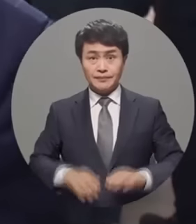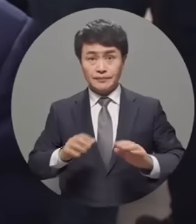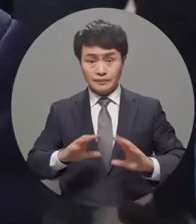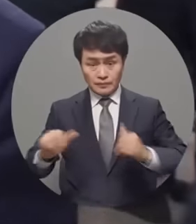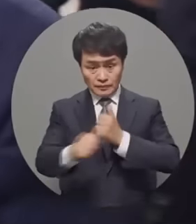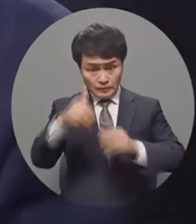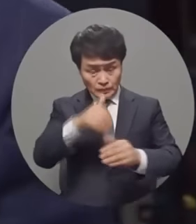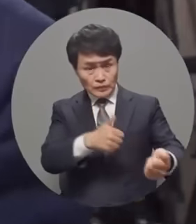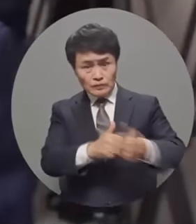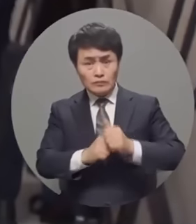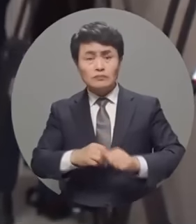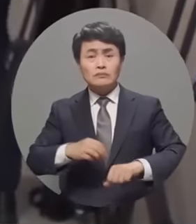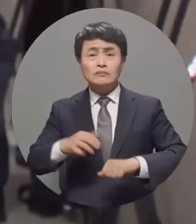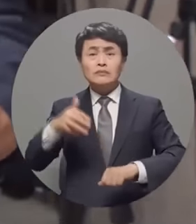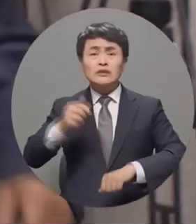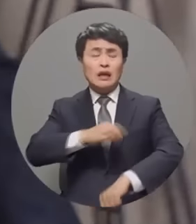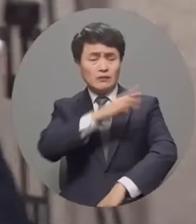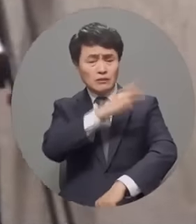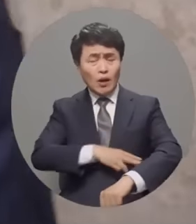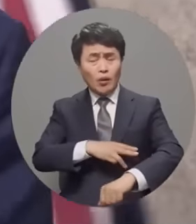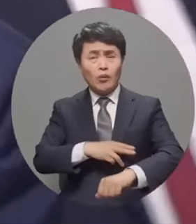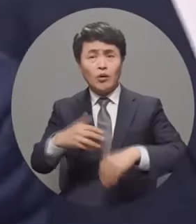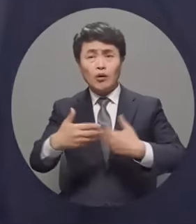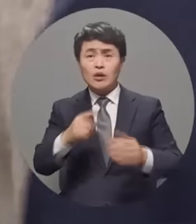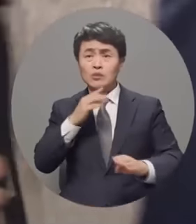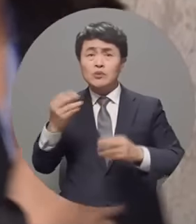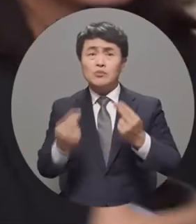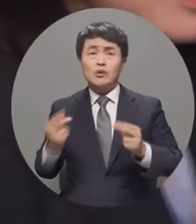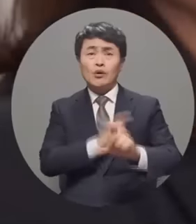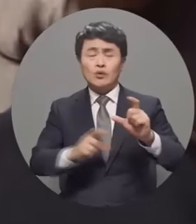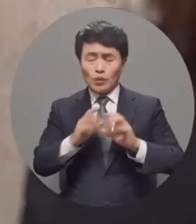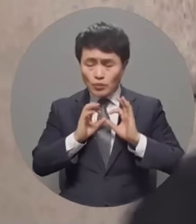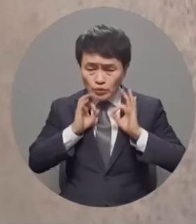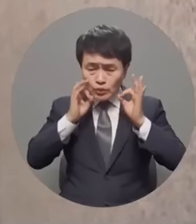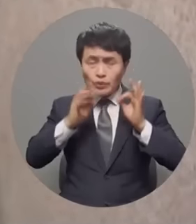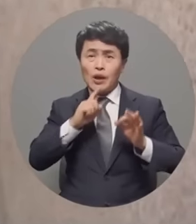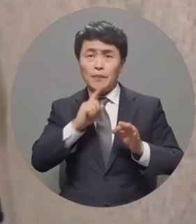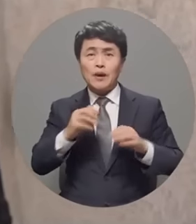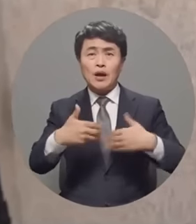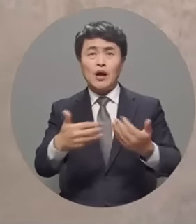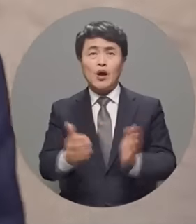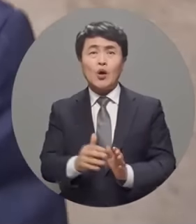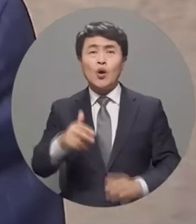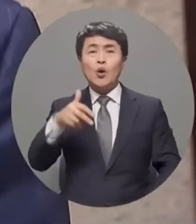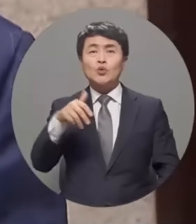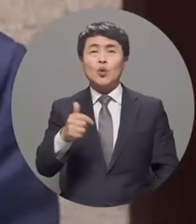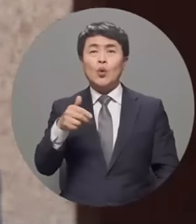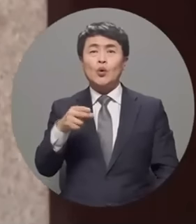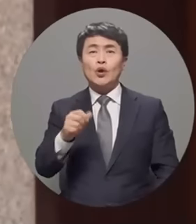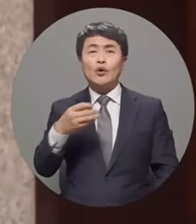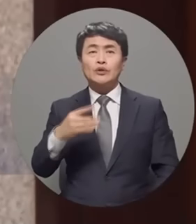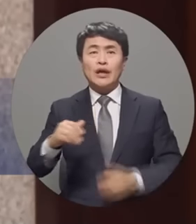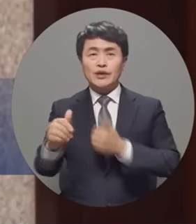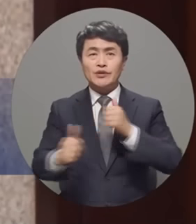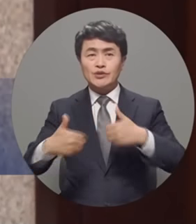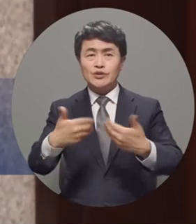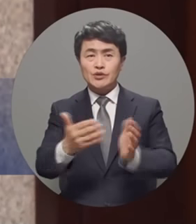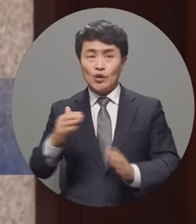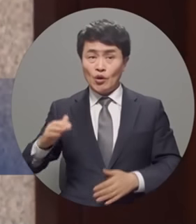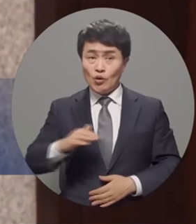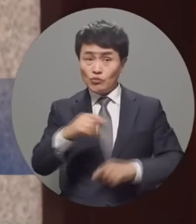최상병 순직 사건이 영향을 줬다며 민주당보다 더 노력해야 한다고 말했던 조경태 의원. 우리 당이